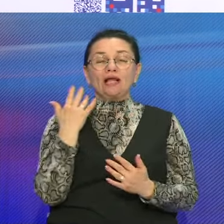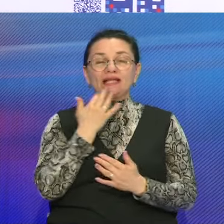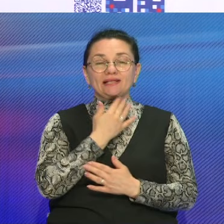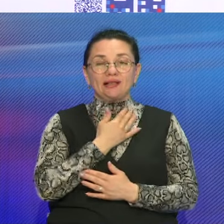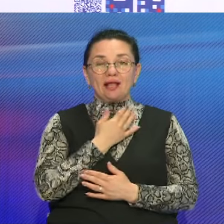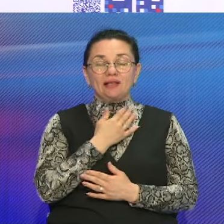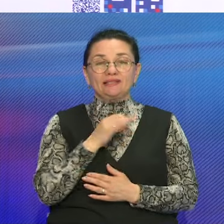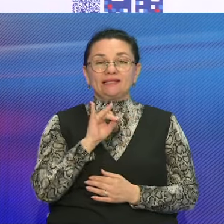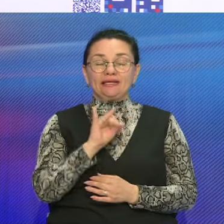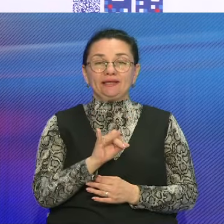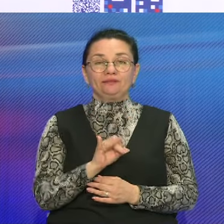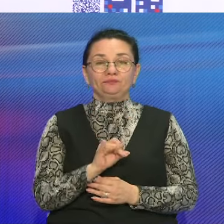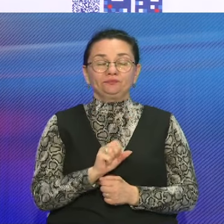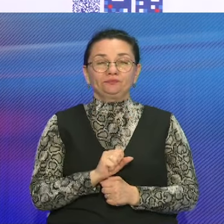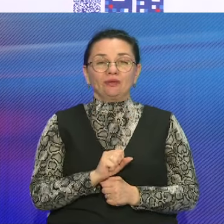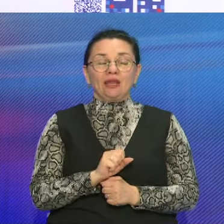многонациональность и